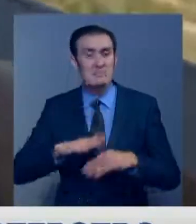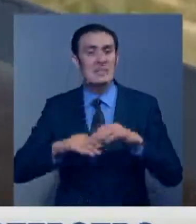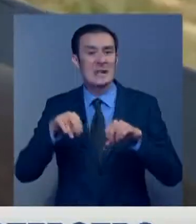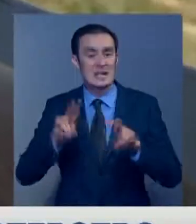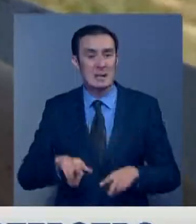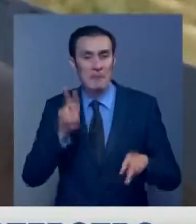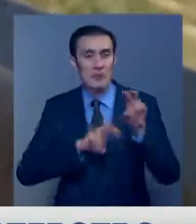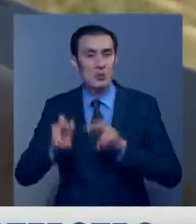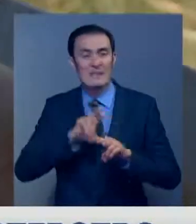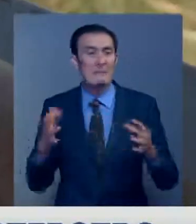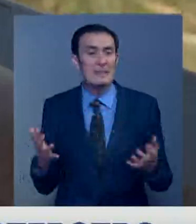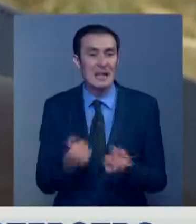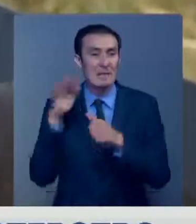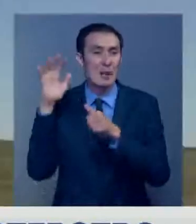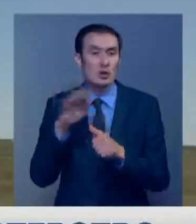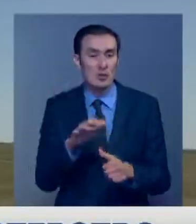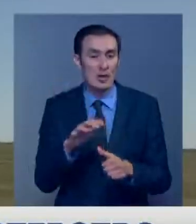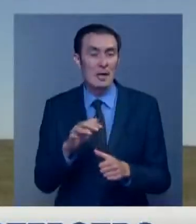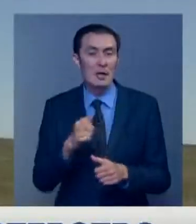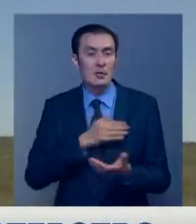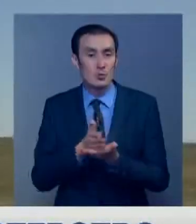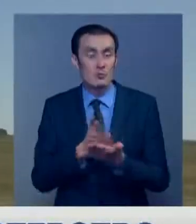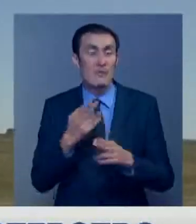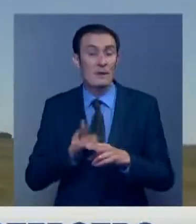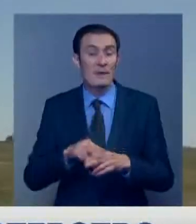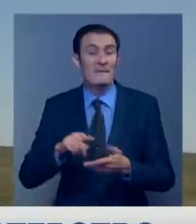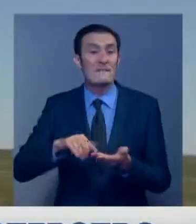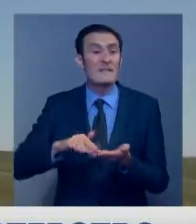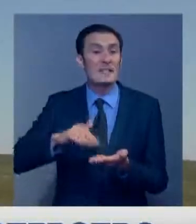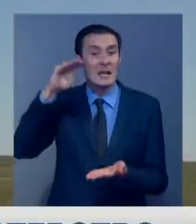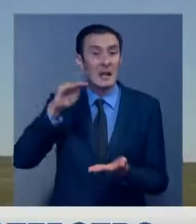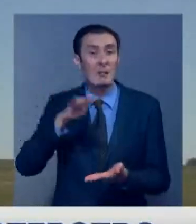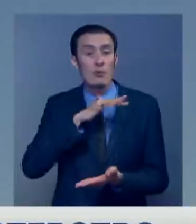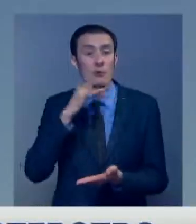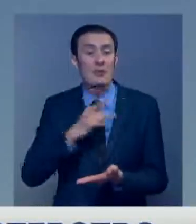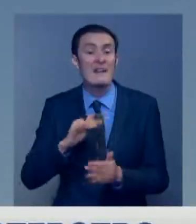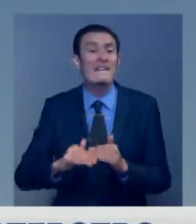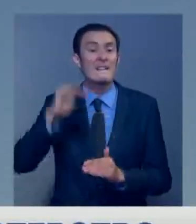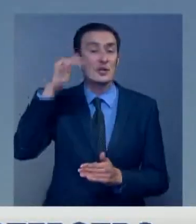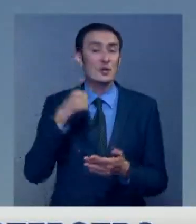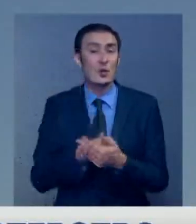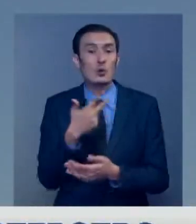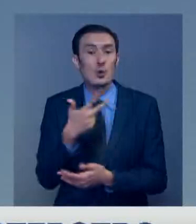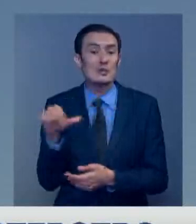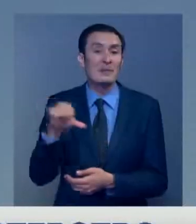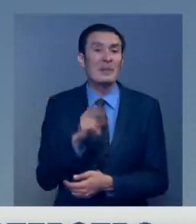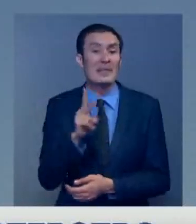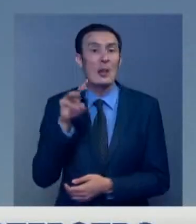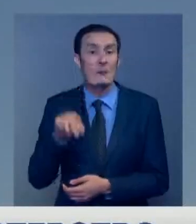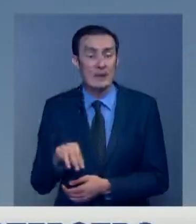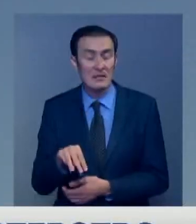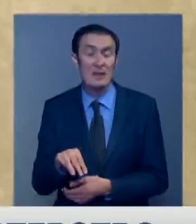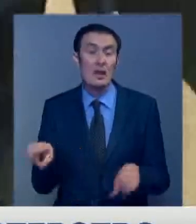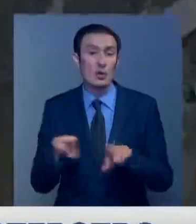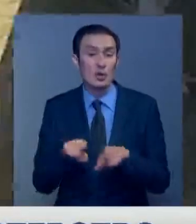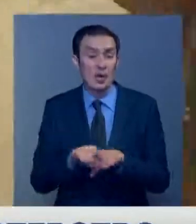специалисты поисково-спасательной и парашютно-десантной служб. Только высота их полета в разы была выше и доходила до 3,5 километров.